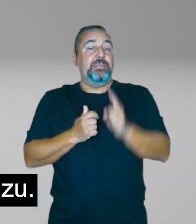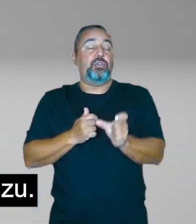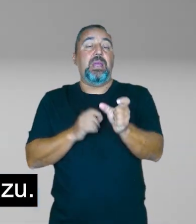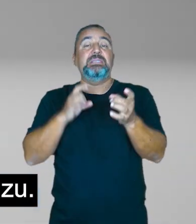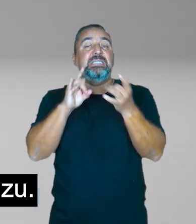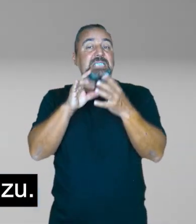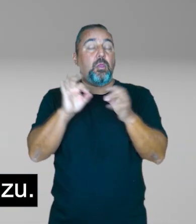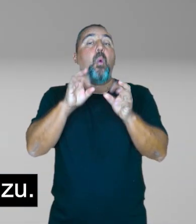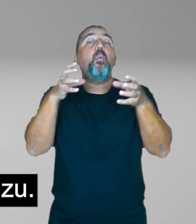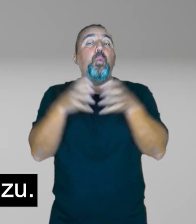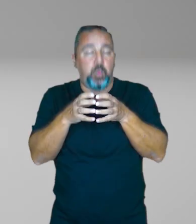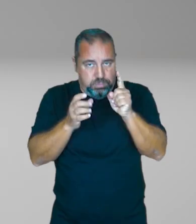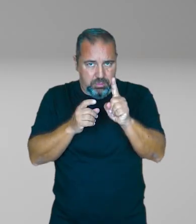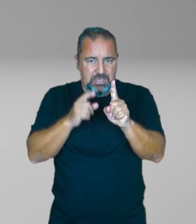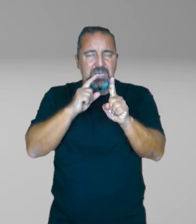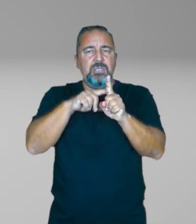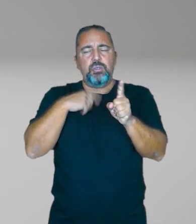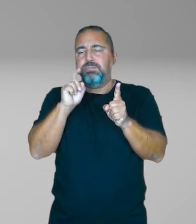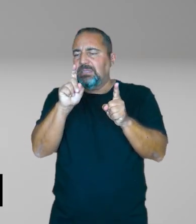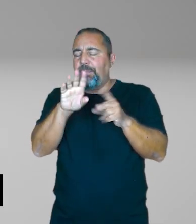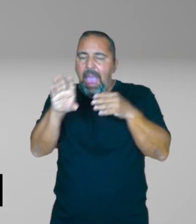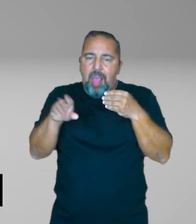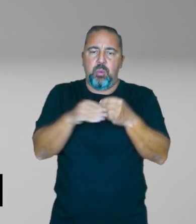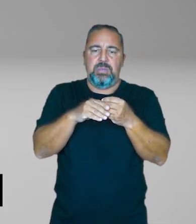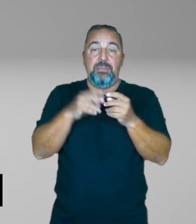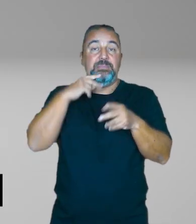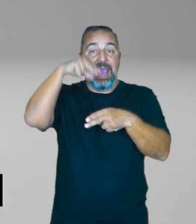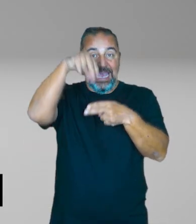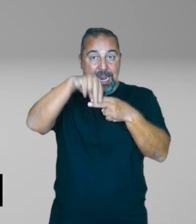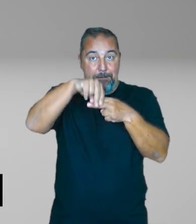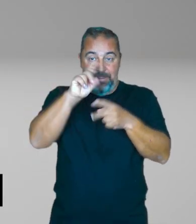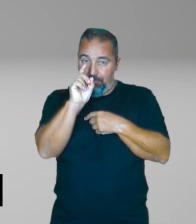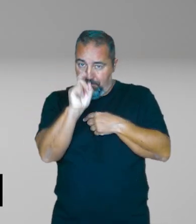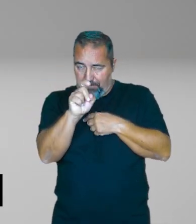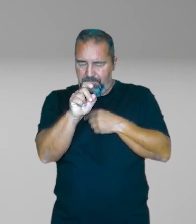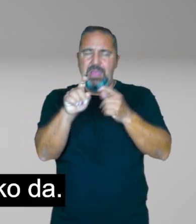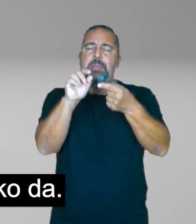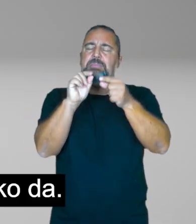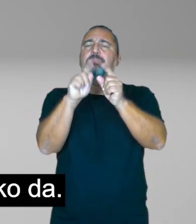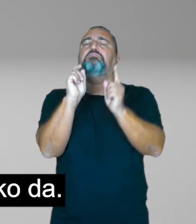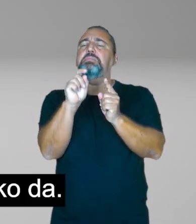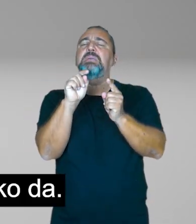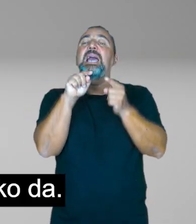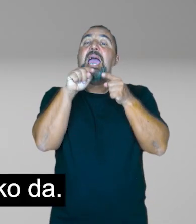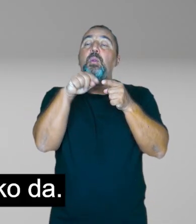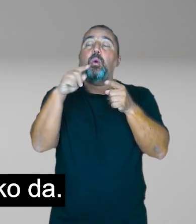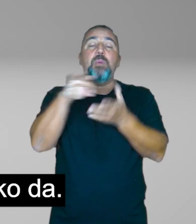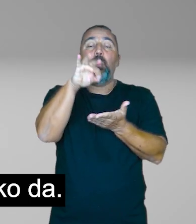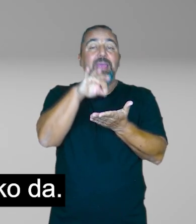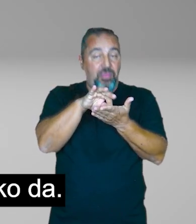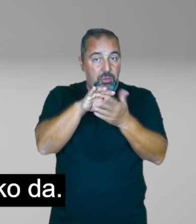jakin dezaten bermatu nahi baduzu. Nola egin? Ireki pertsonaren edo taldearen txata, sakatu